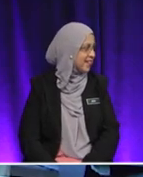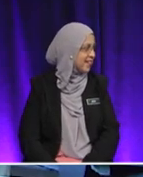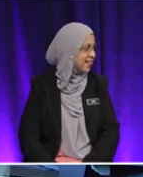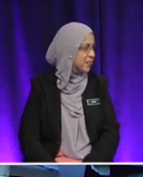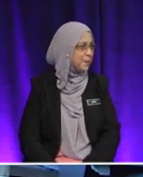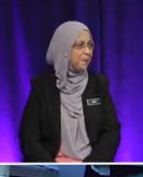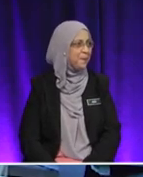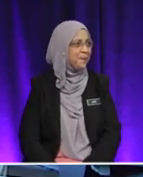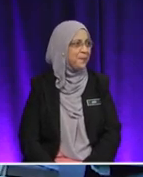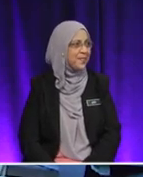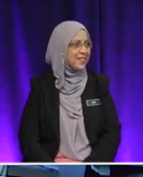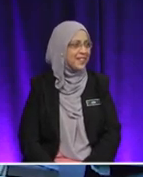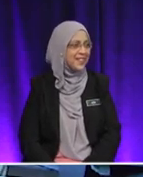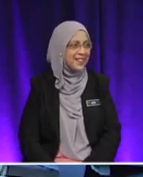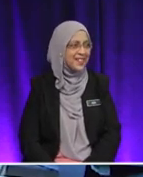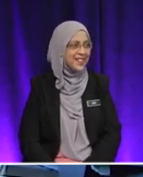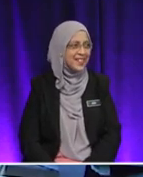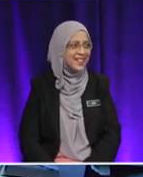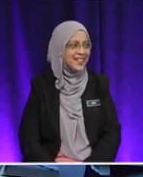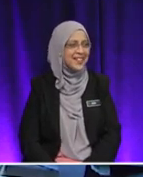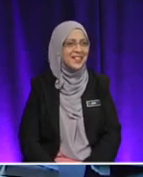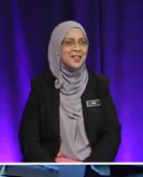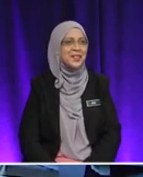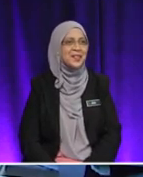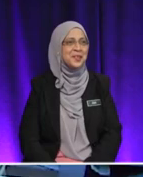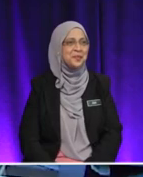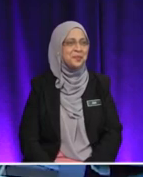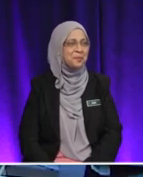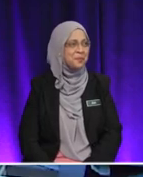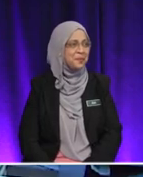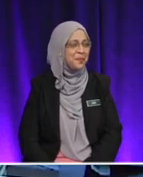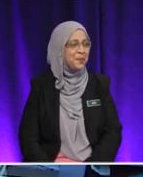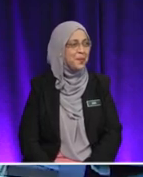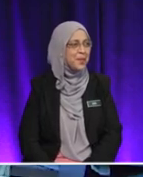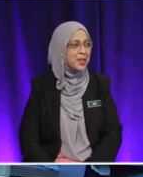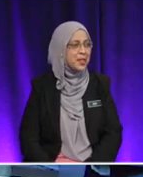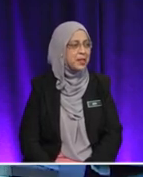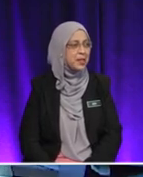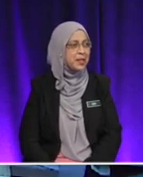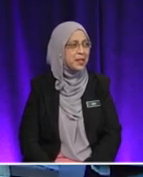Yani pun tak minta aku bre aduh aduh aduh aduh